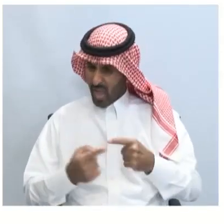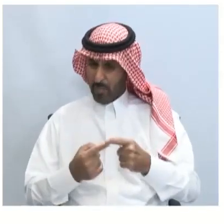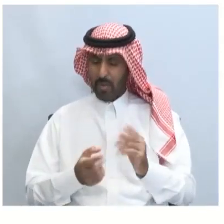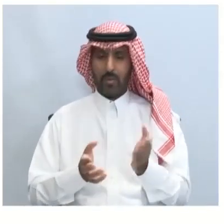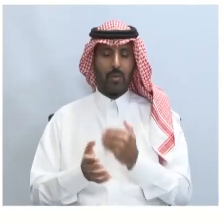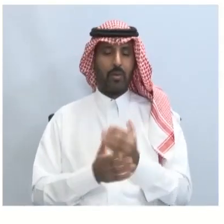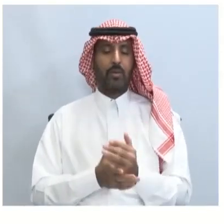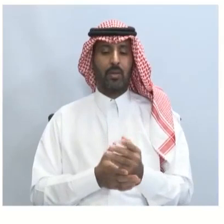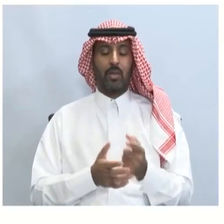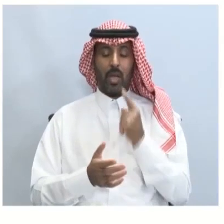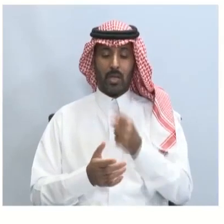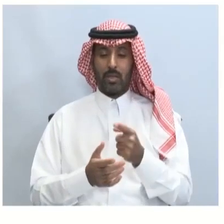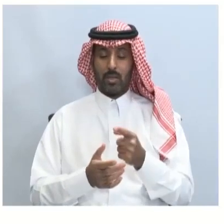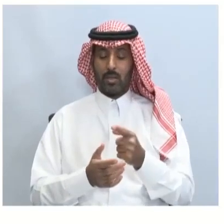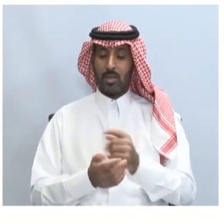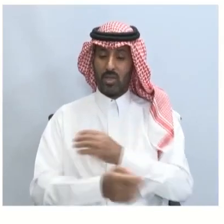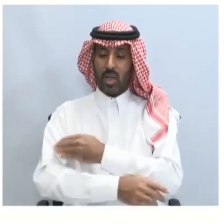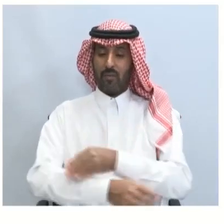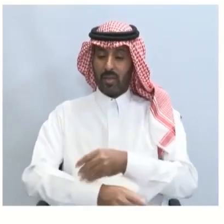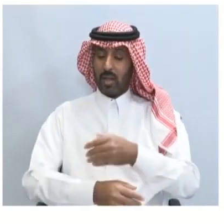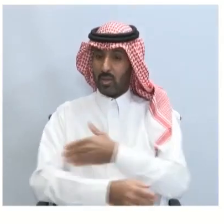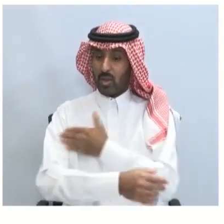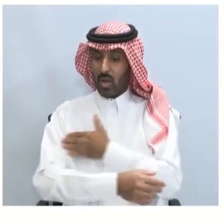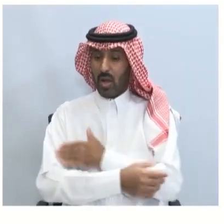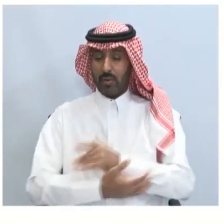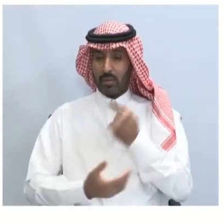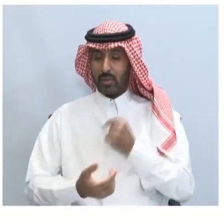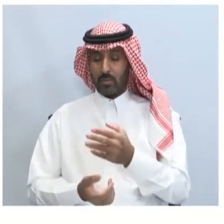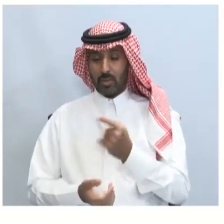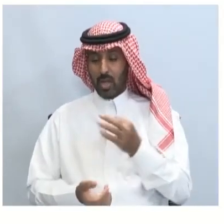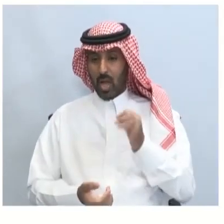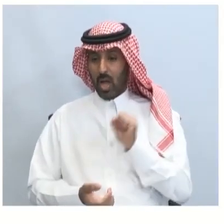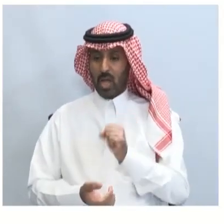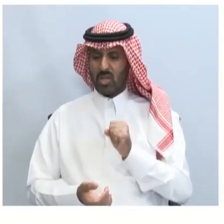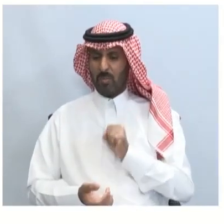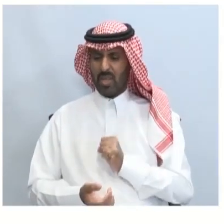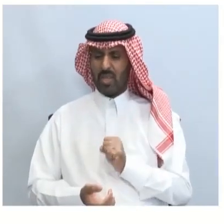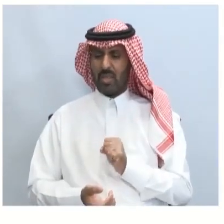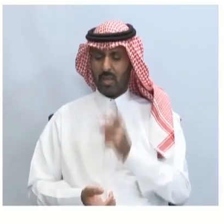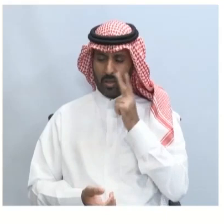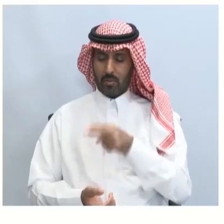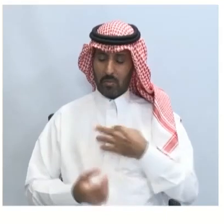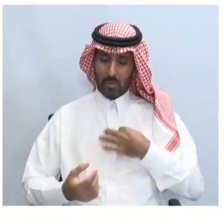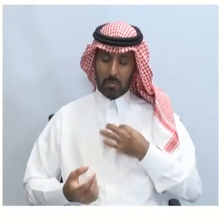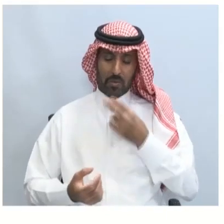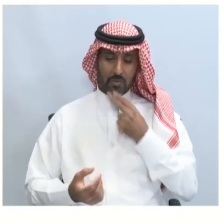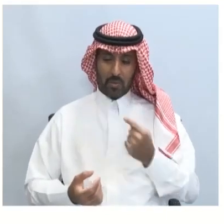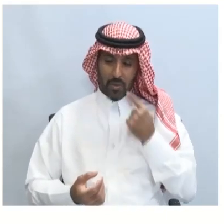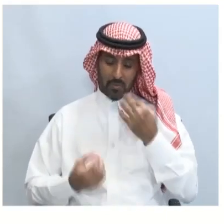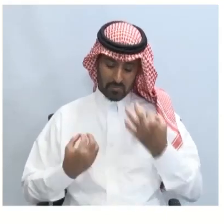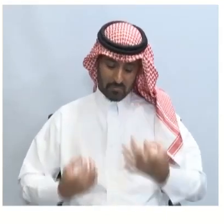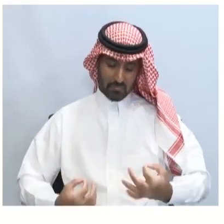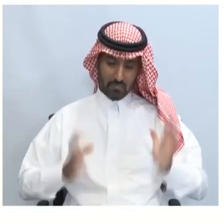دائما استخدم من شفتي الخاصه عندما احتاجها اظهر دائما بملابس نظيفه